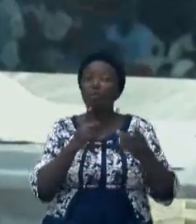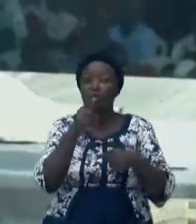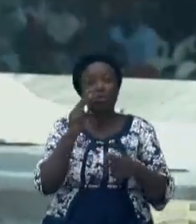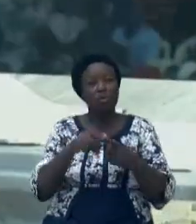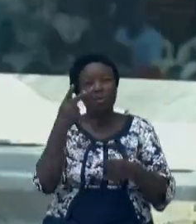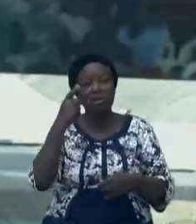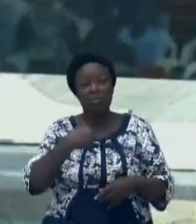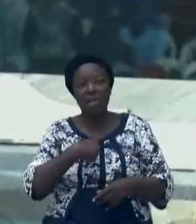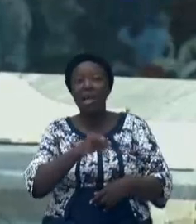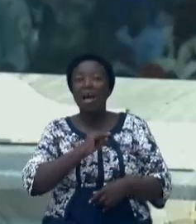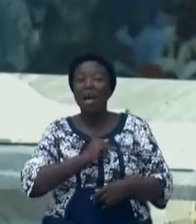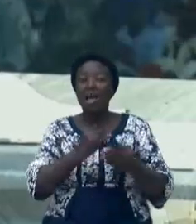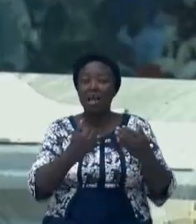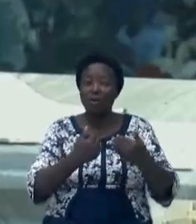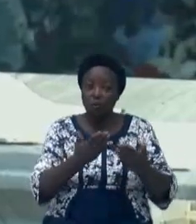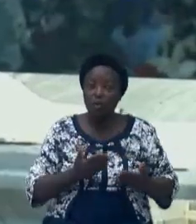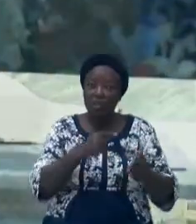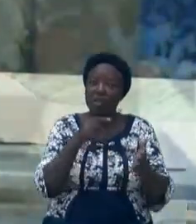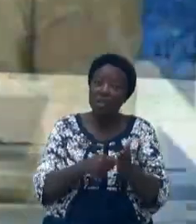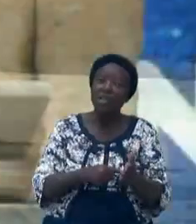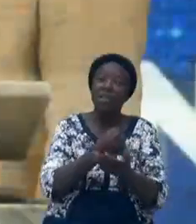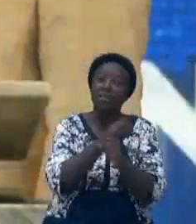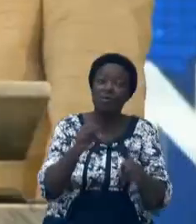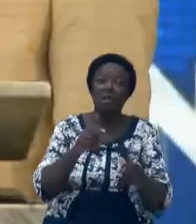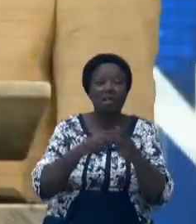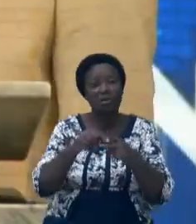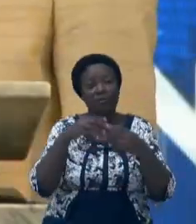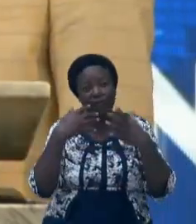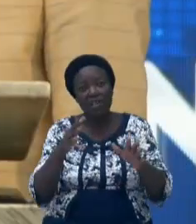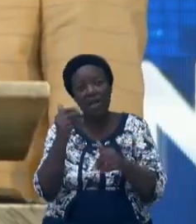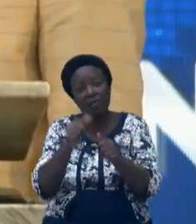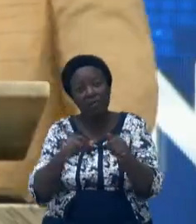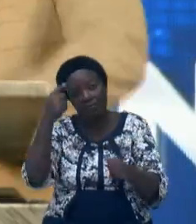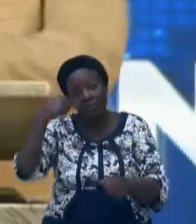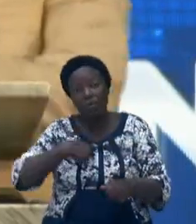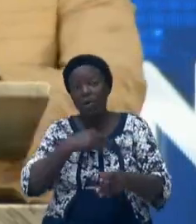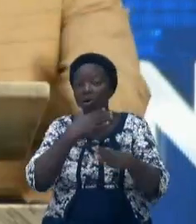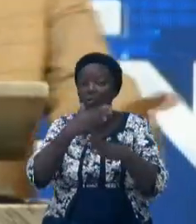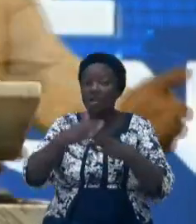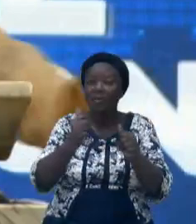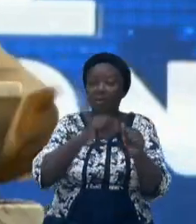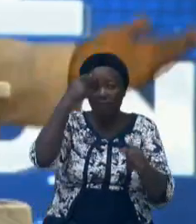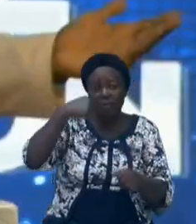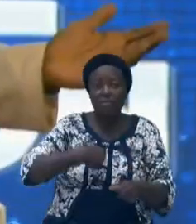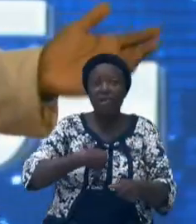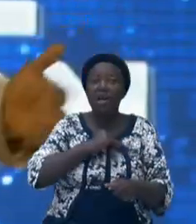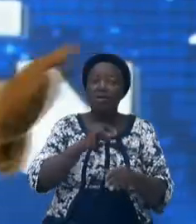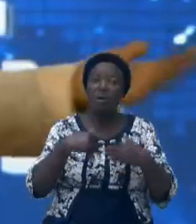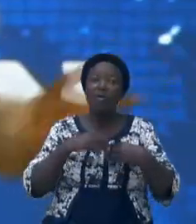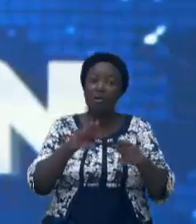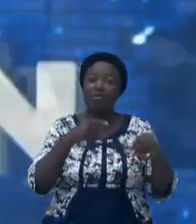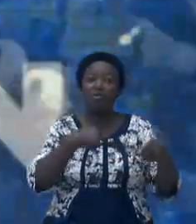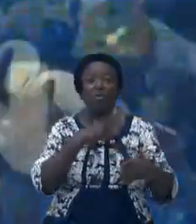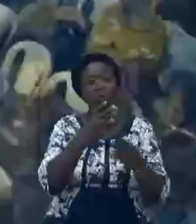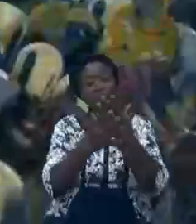sega je veux que tu me vois je veux ce salut tu l'as compris pour moi et tu as